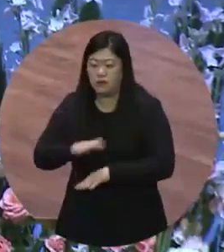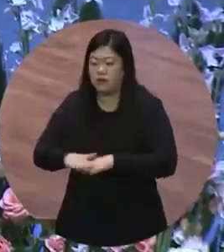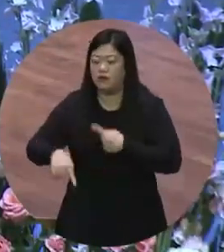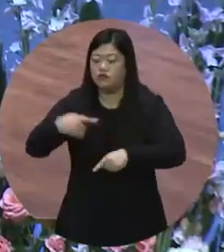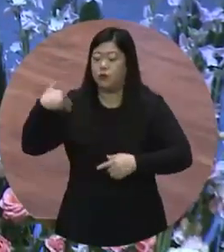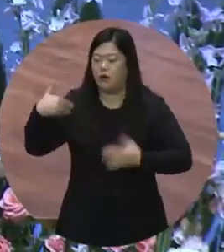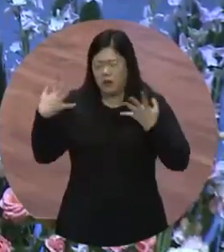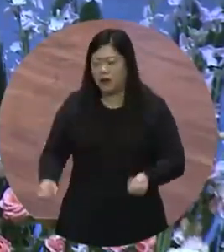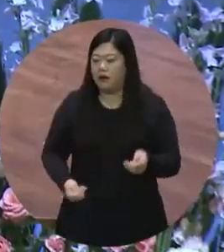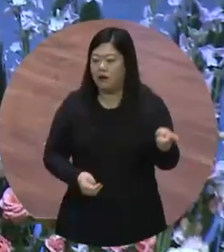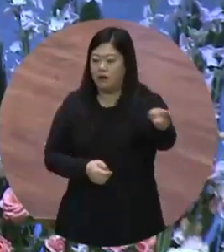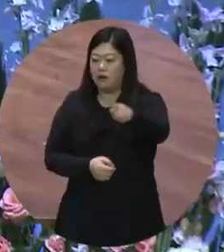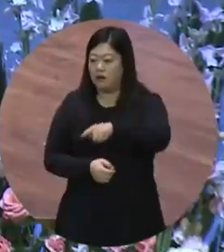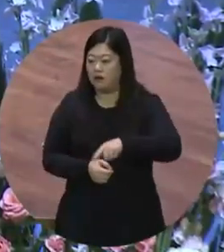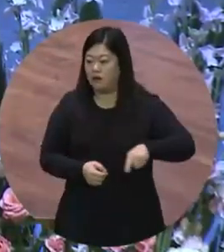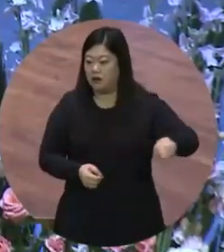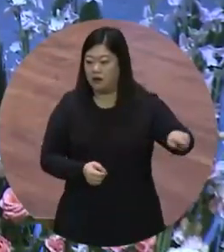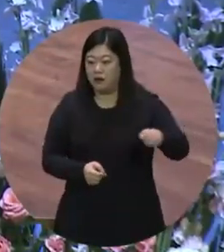들어본 적이 없대.